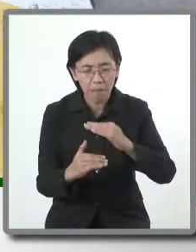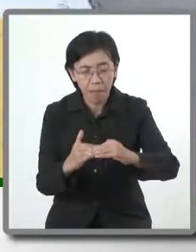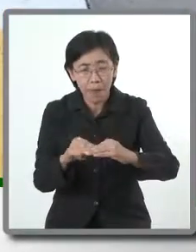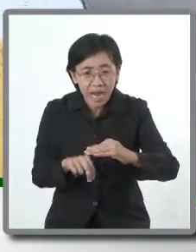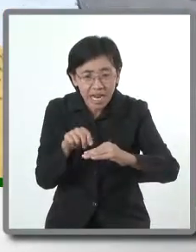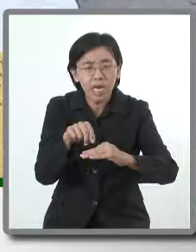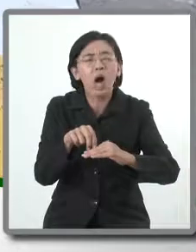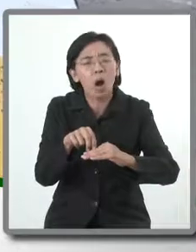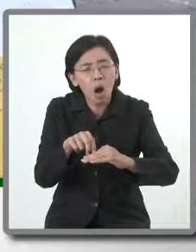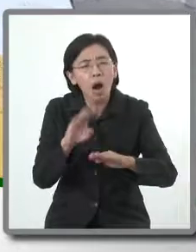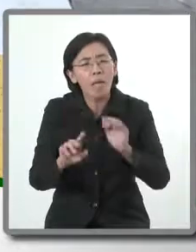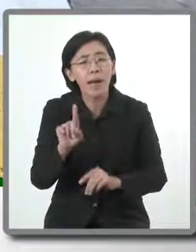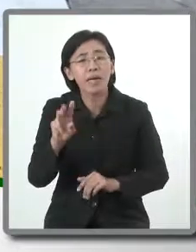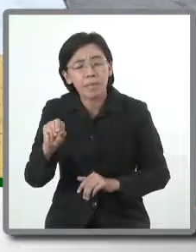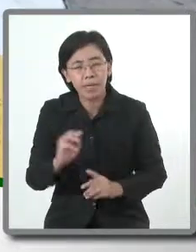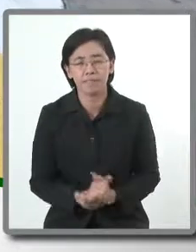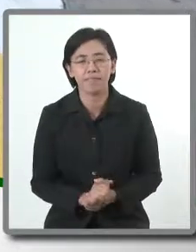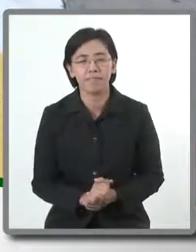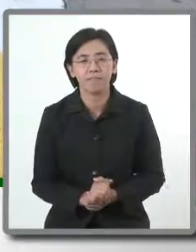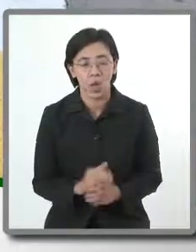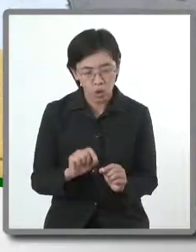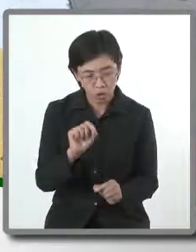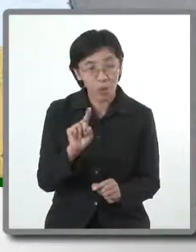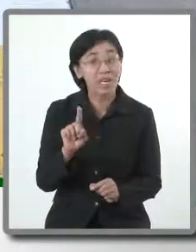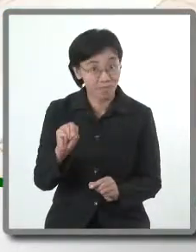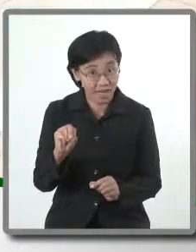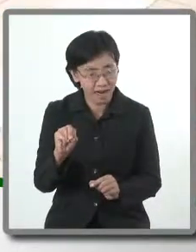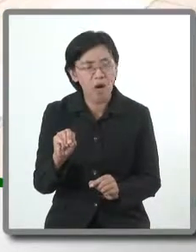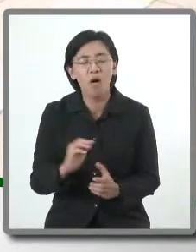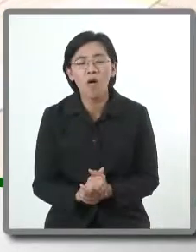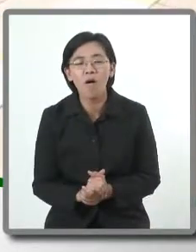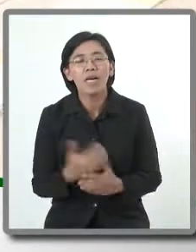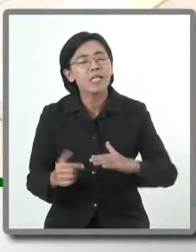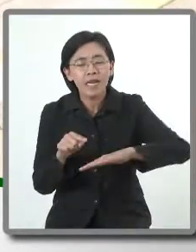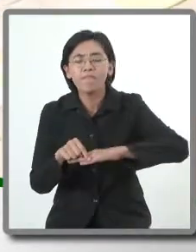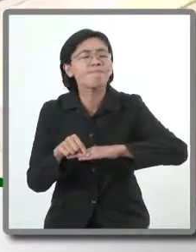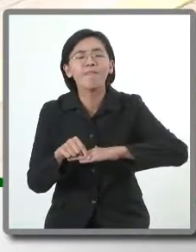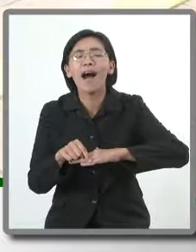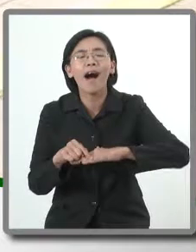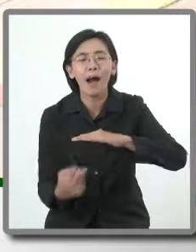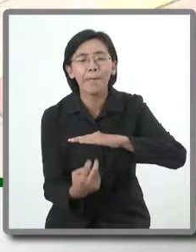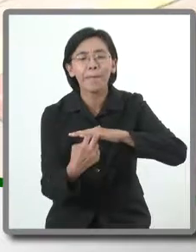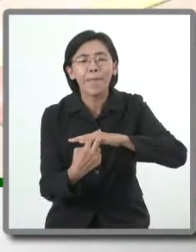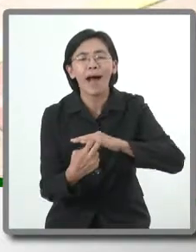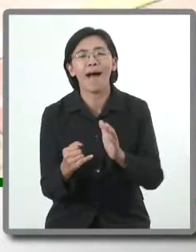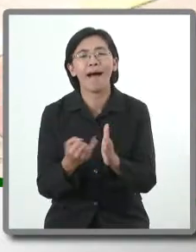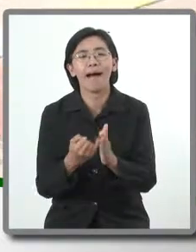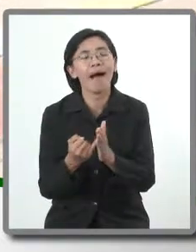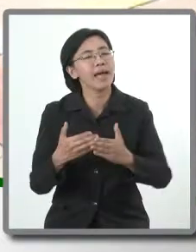สูงประมาณเกือบ1เมตรนะครับเพราะฉะนั้นความสะดวกสบายในการใช้บริการของ